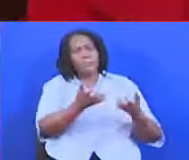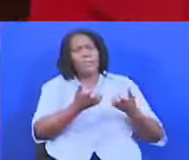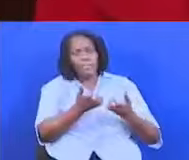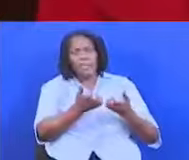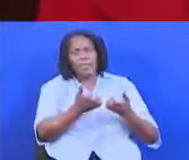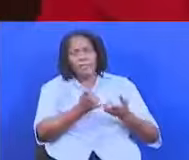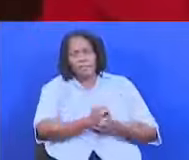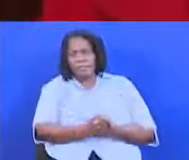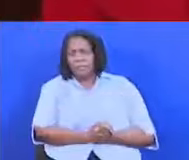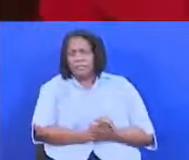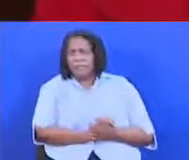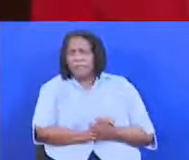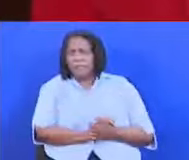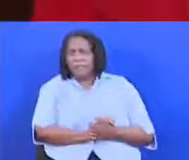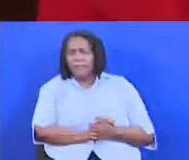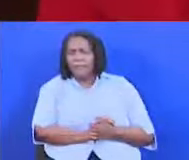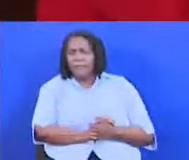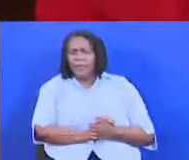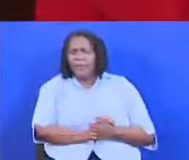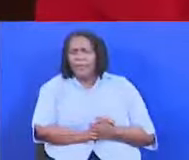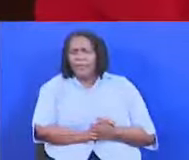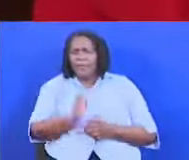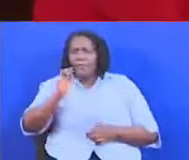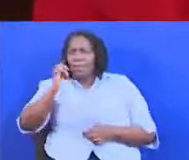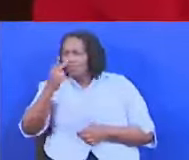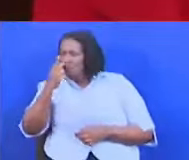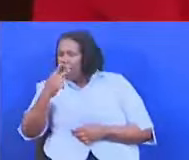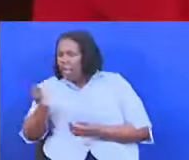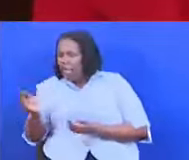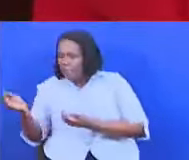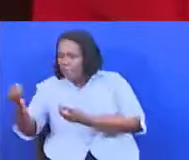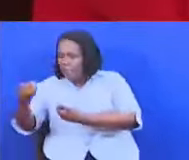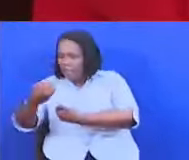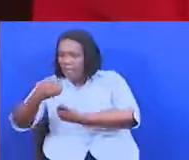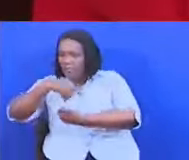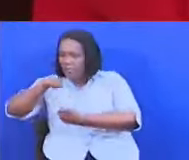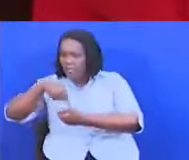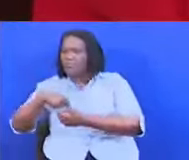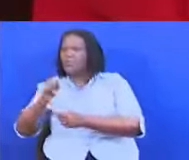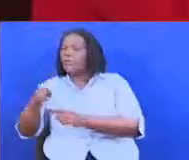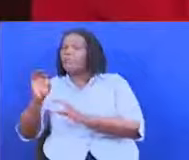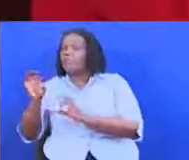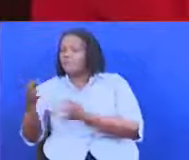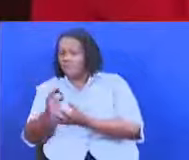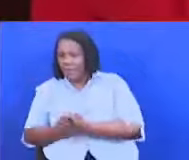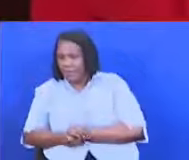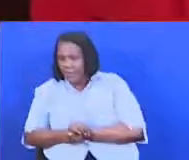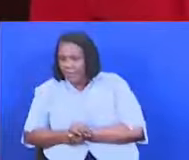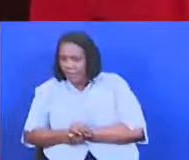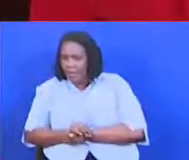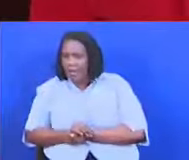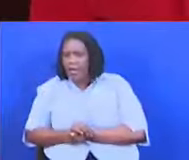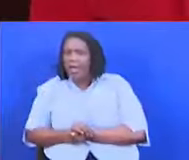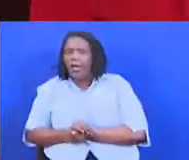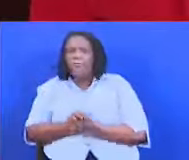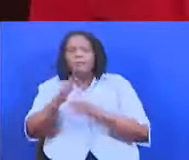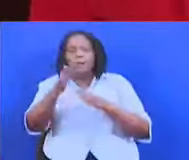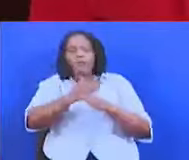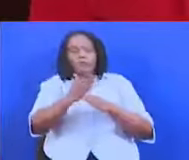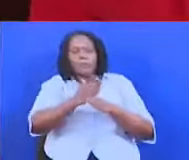yale. Tuangalie mapato yetu tunavyokusanya yamevuka malengo, lakini ukija kuangalia kwenye